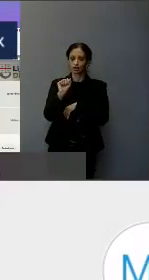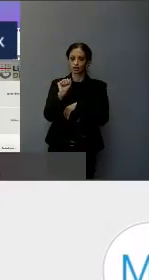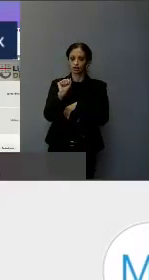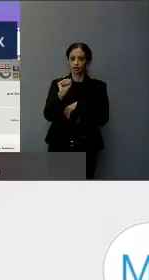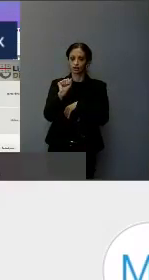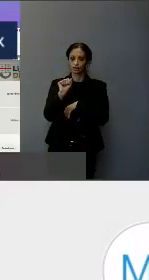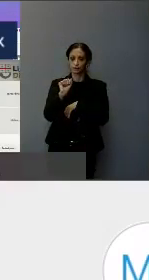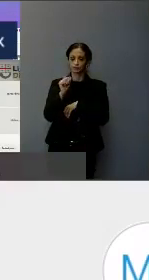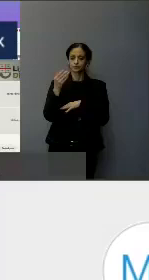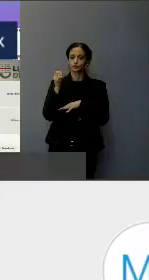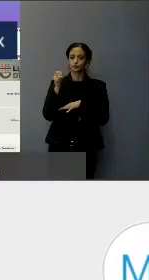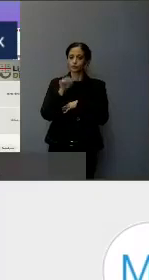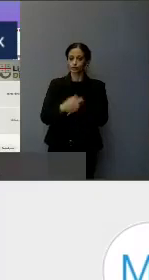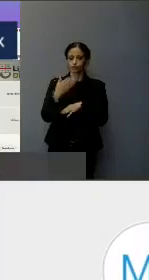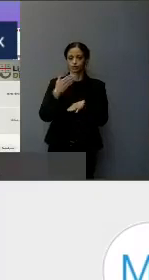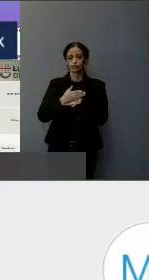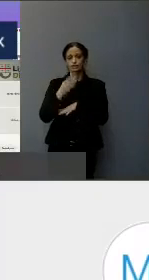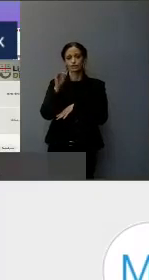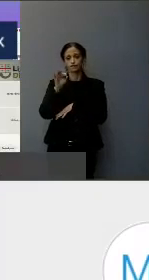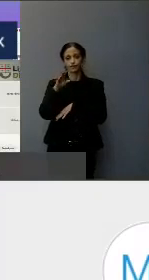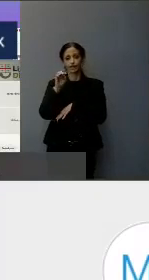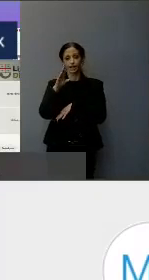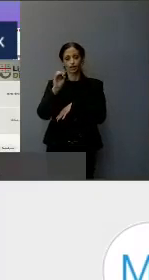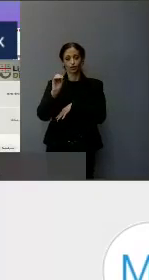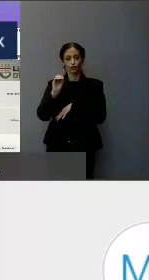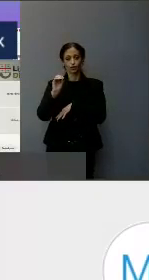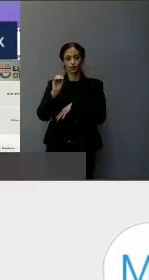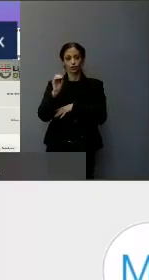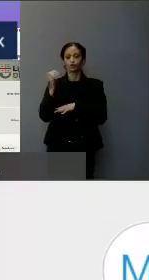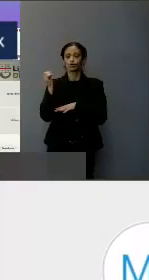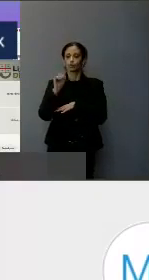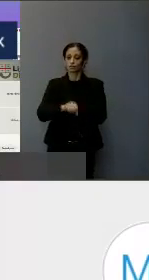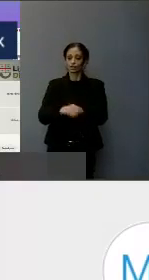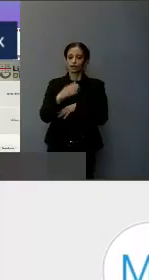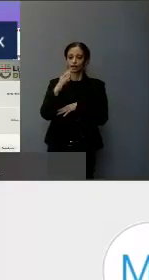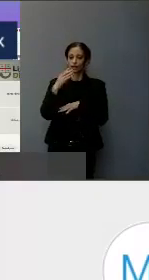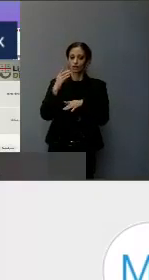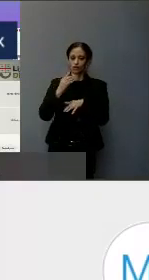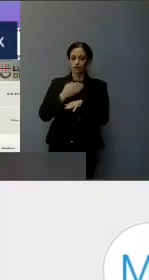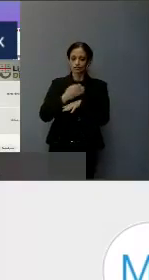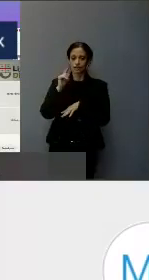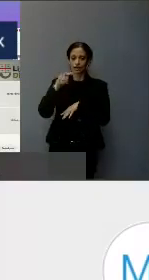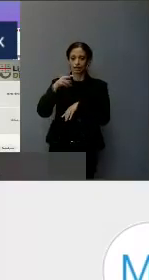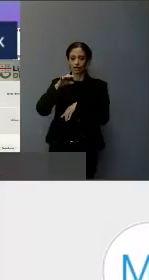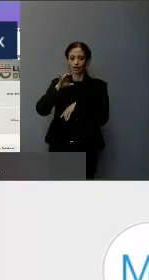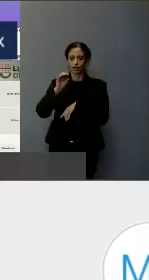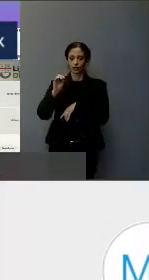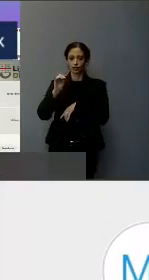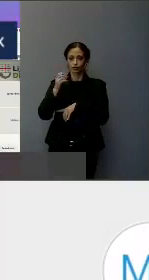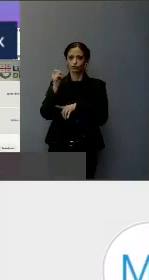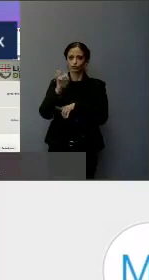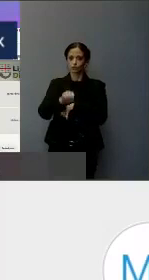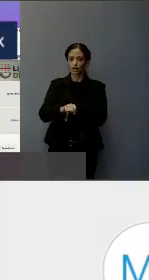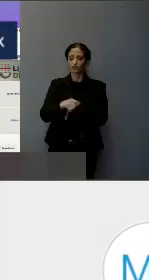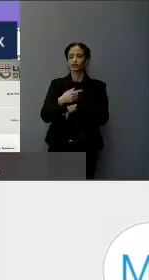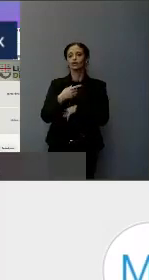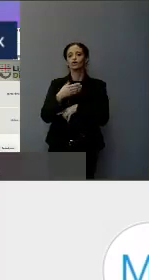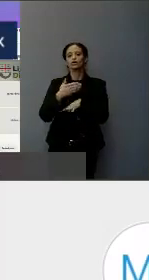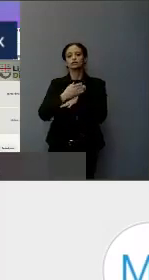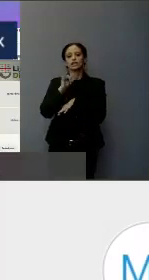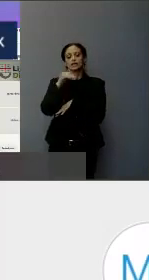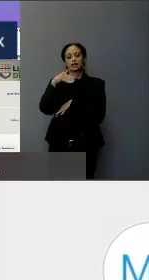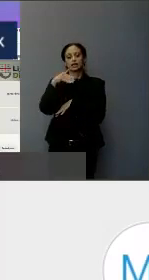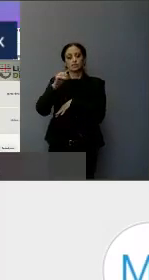contrario consigliere ferrero contrario scegliere grillo contrario consigliere